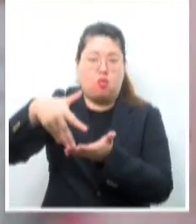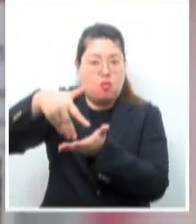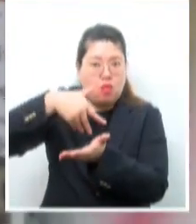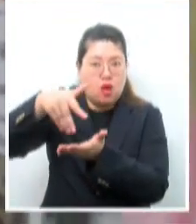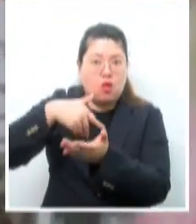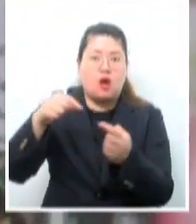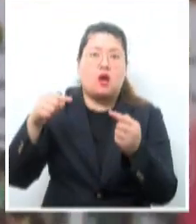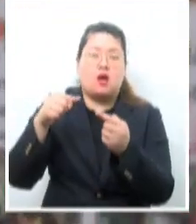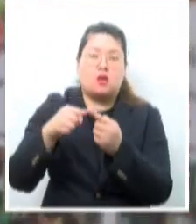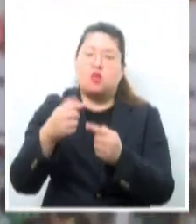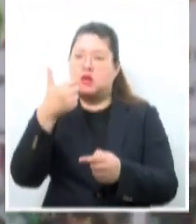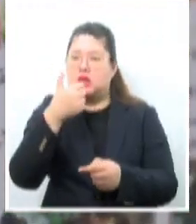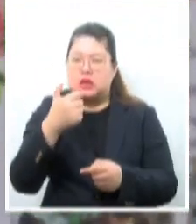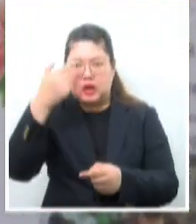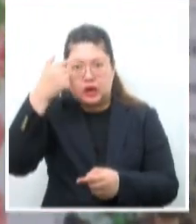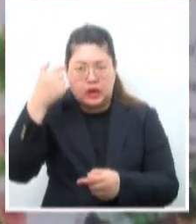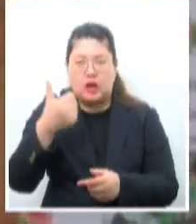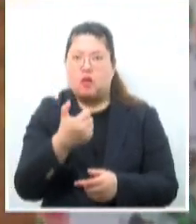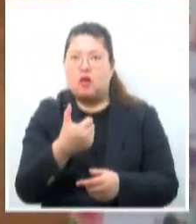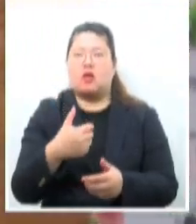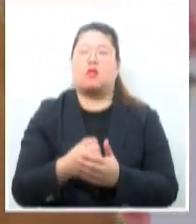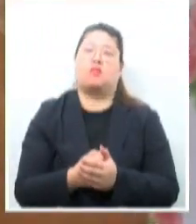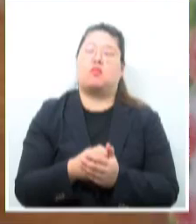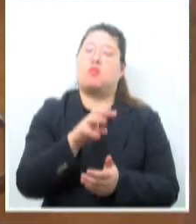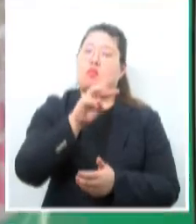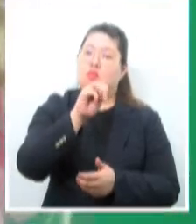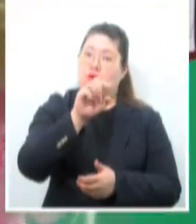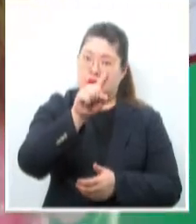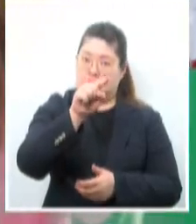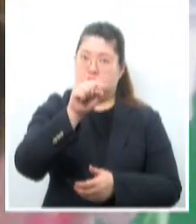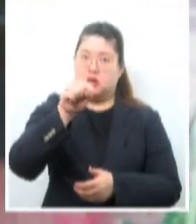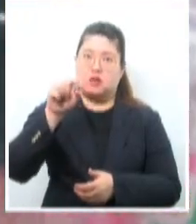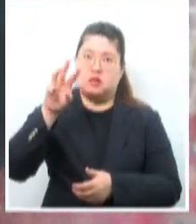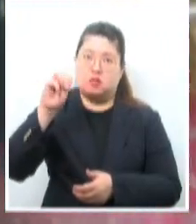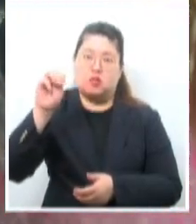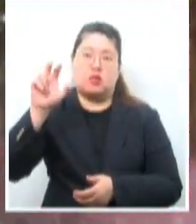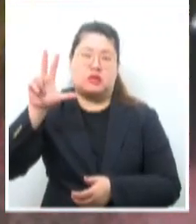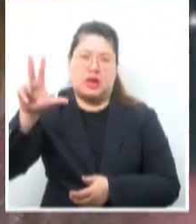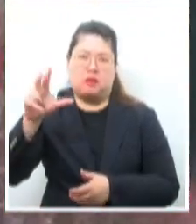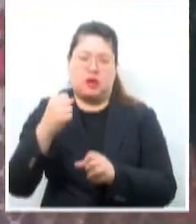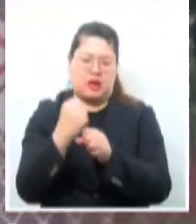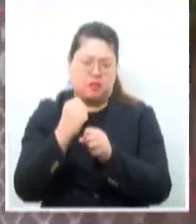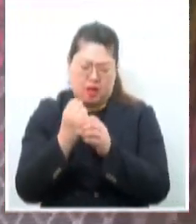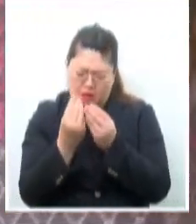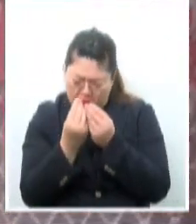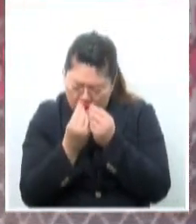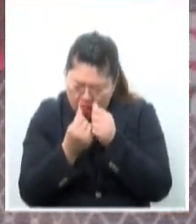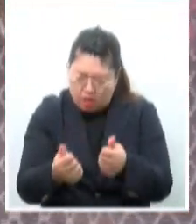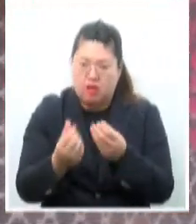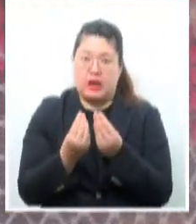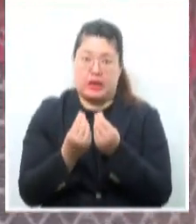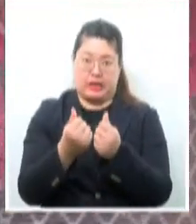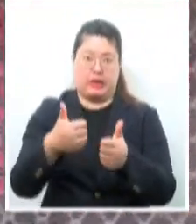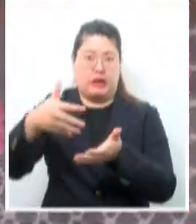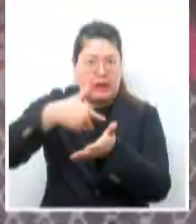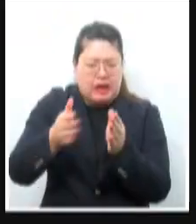จากดินสอค่ะพอเลื่อนชั้นมาถึงพี่มัธยมก็จะเริ่มเป็นงานที่เล็กและละเอียดขึ้นอย่างเช่นทำเป็นพว